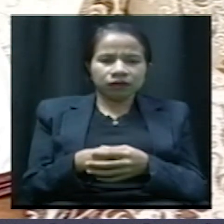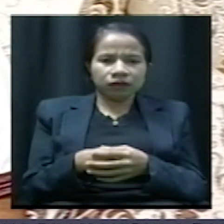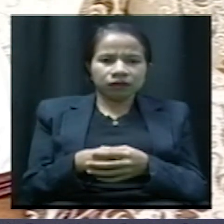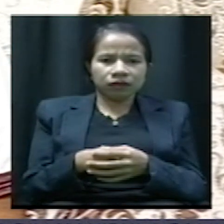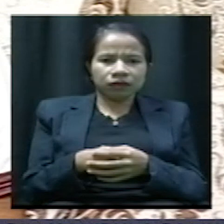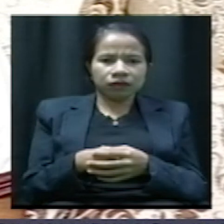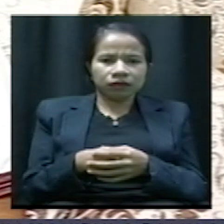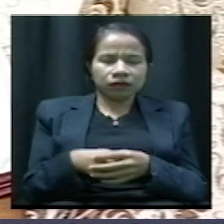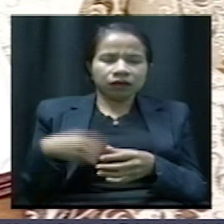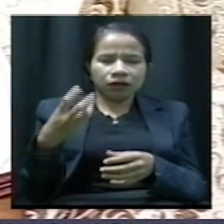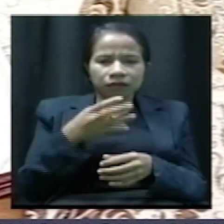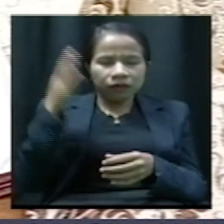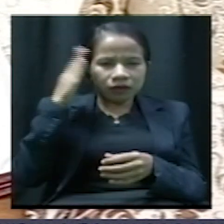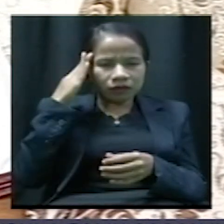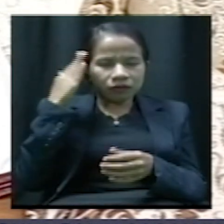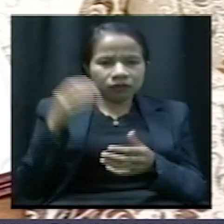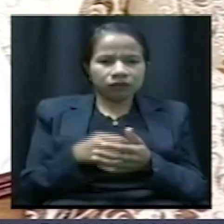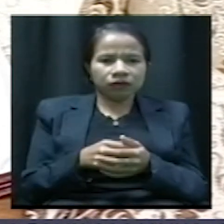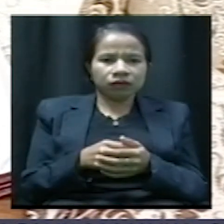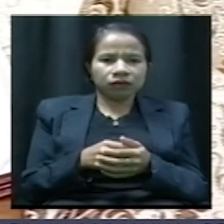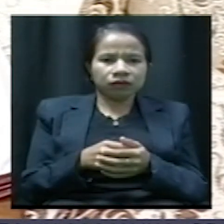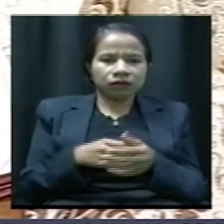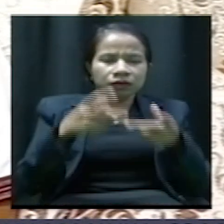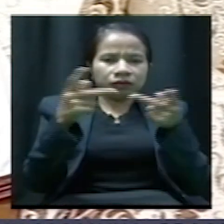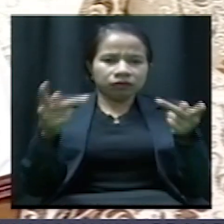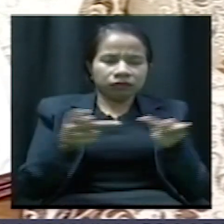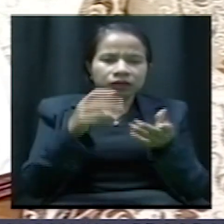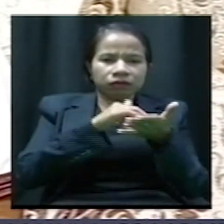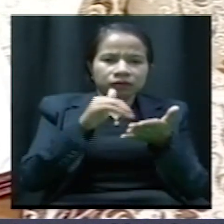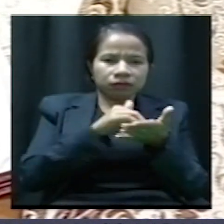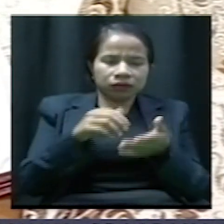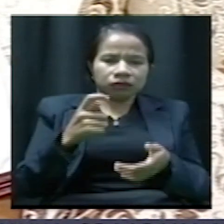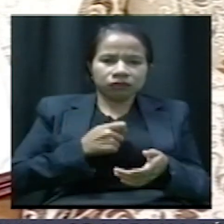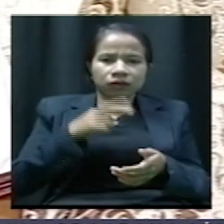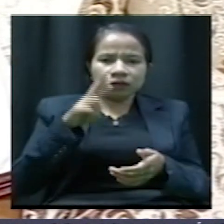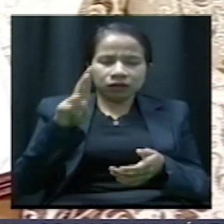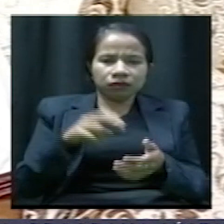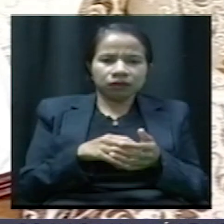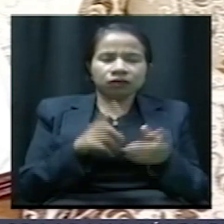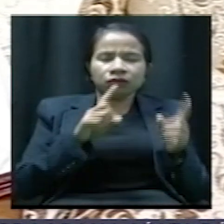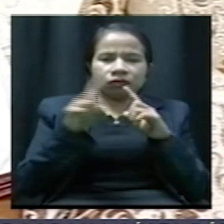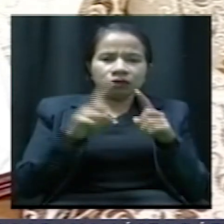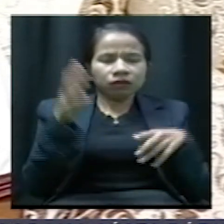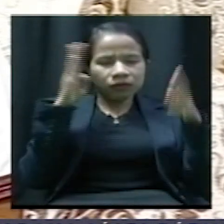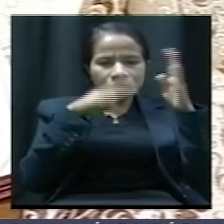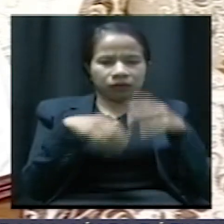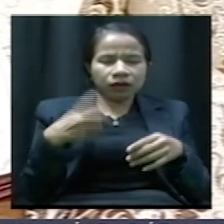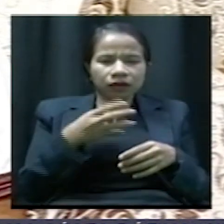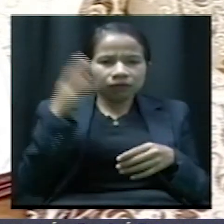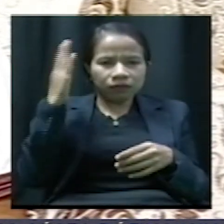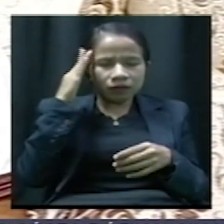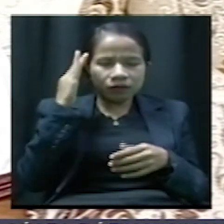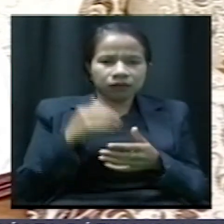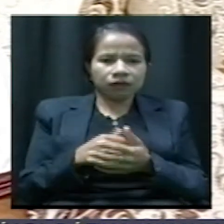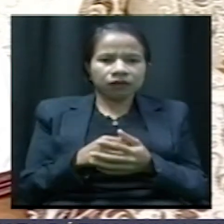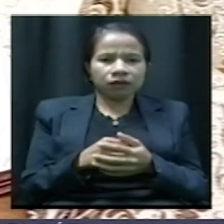mos akar koloka mi hanoing helam. Centro formação, centro de tour, centro formação tibar, ohing forma asunto balong. E a minha nota